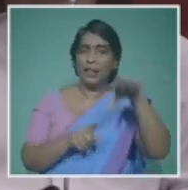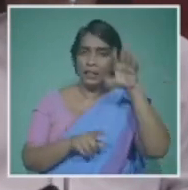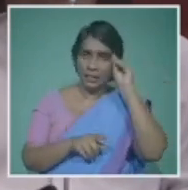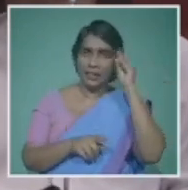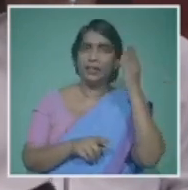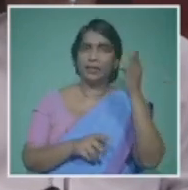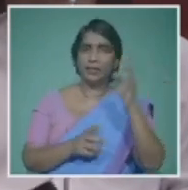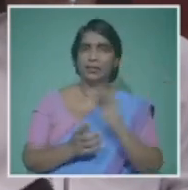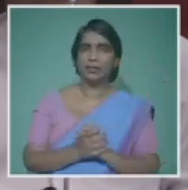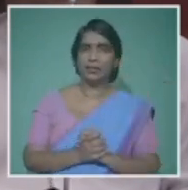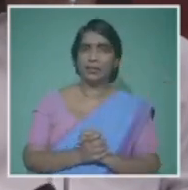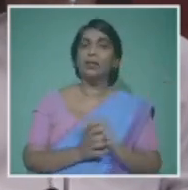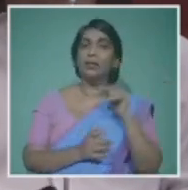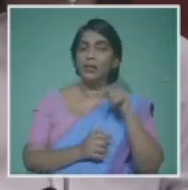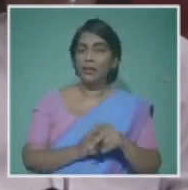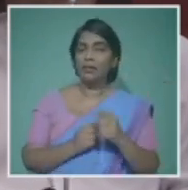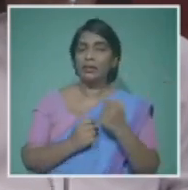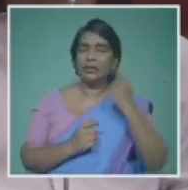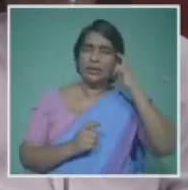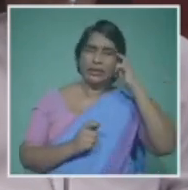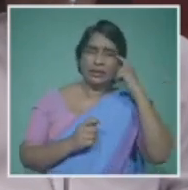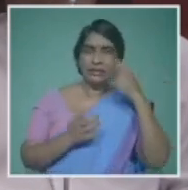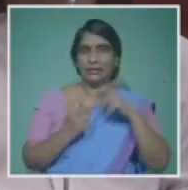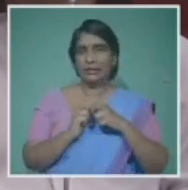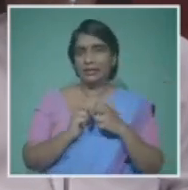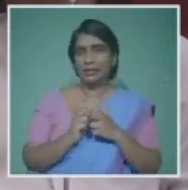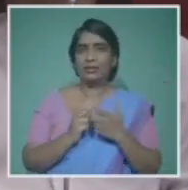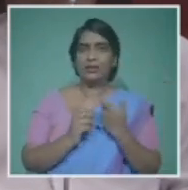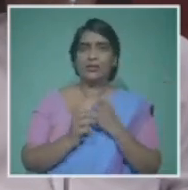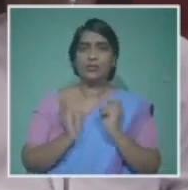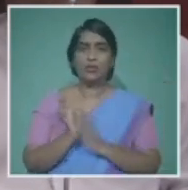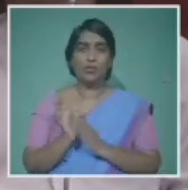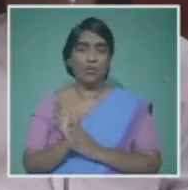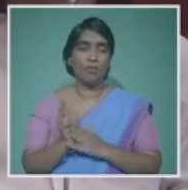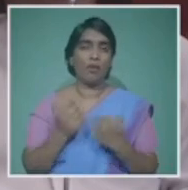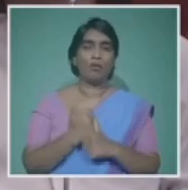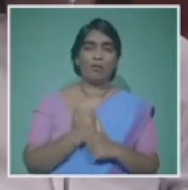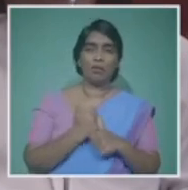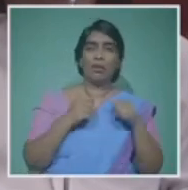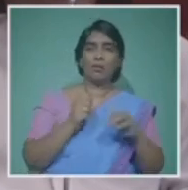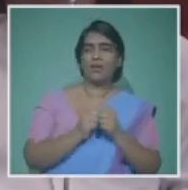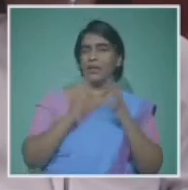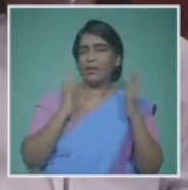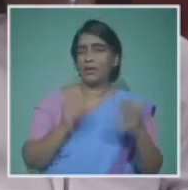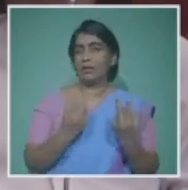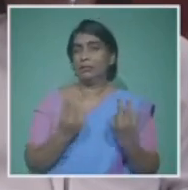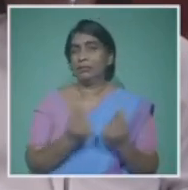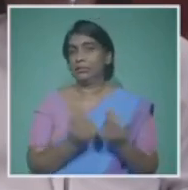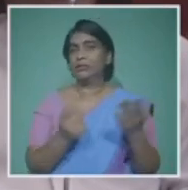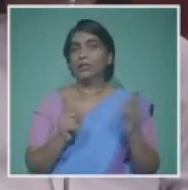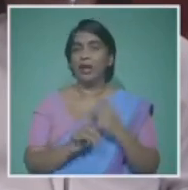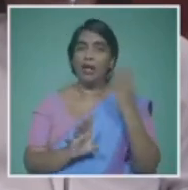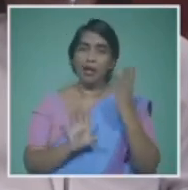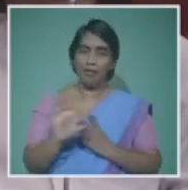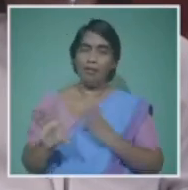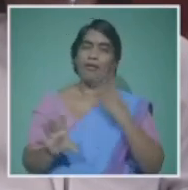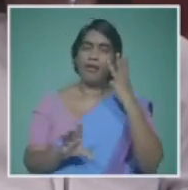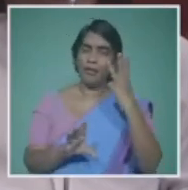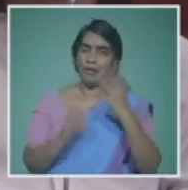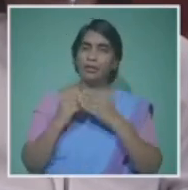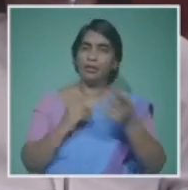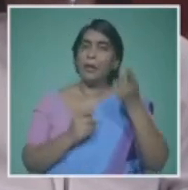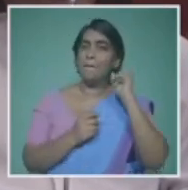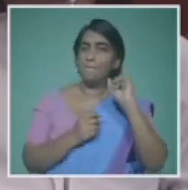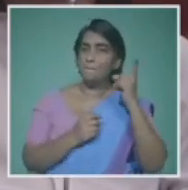අරන් තියෙනවා දැන් ඔබතුමාට කලබලේ දැන් ආංශික අධීක්ෂණ කාර්යක සභාව හදන්න ඔබතුමාට දැන් කලබලේ අවුරුදු තුනක් මේක